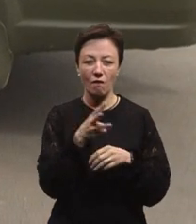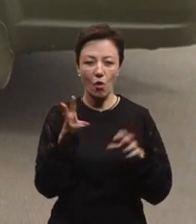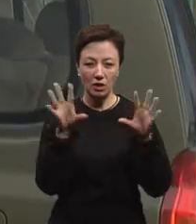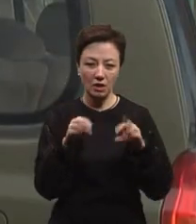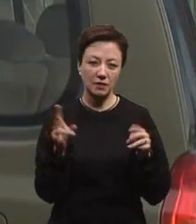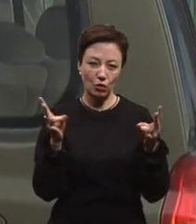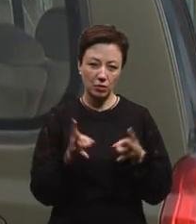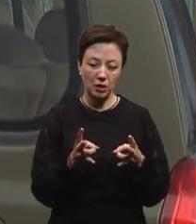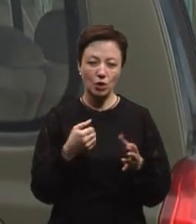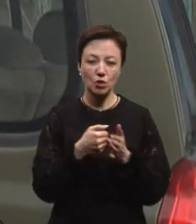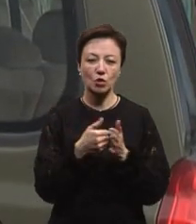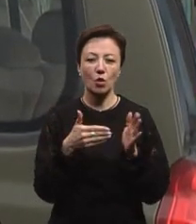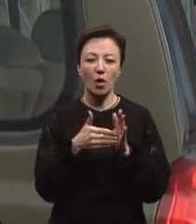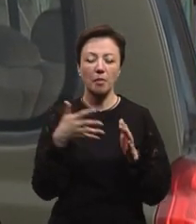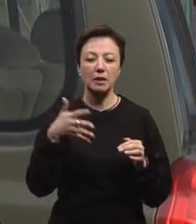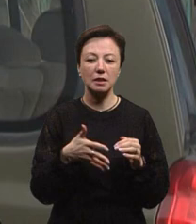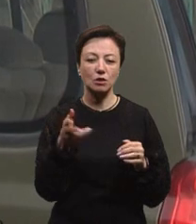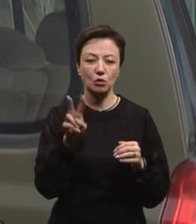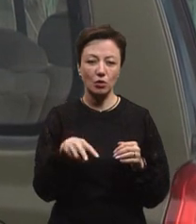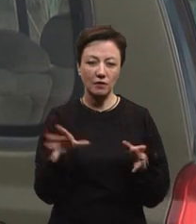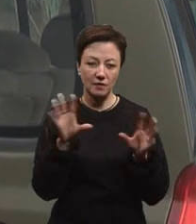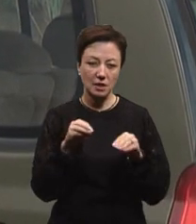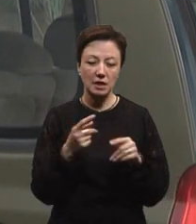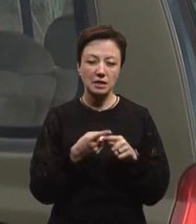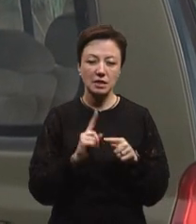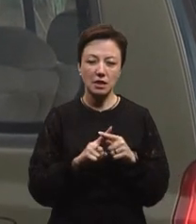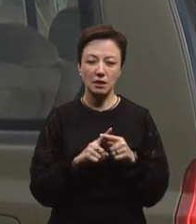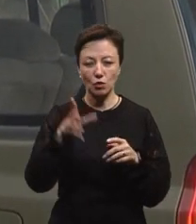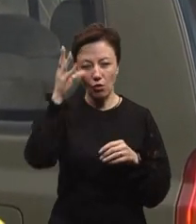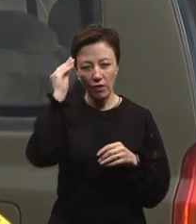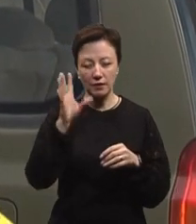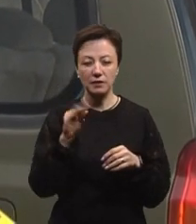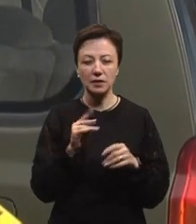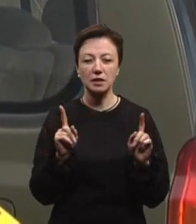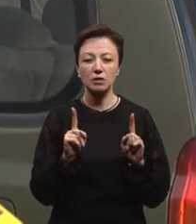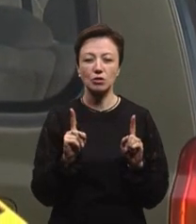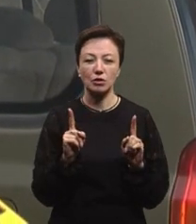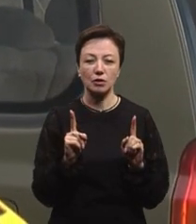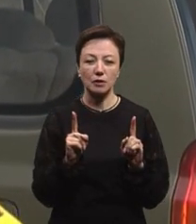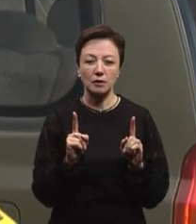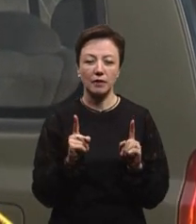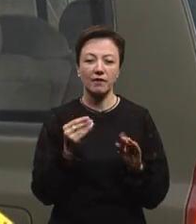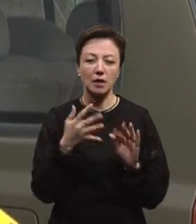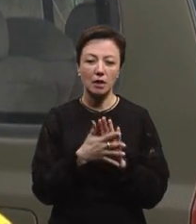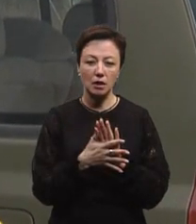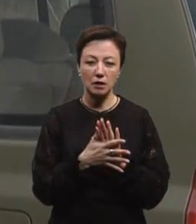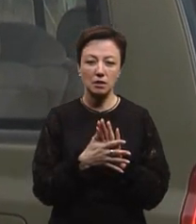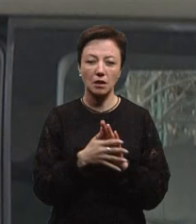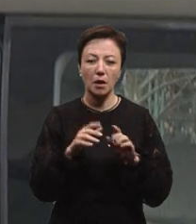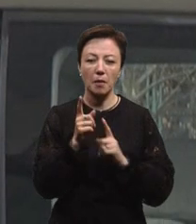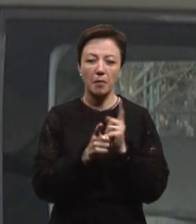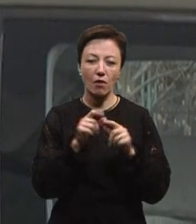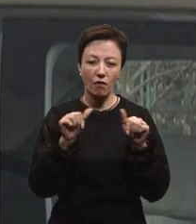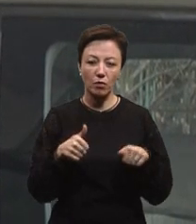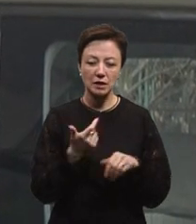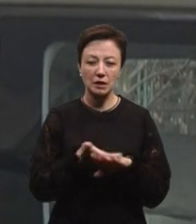необхідне до 5 тисяч доларів все обійшлось ця з урахуванням усіх тих витрат переоформлення